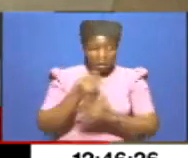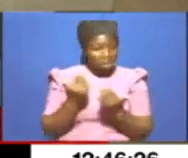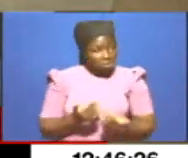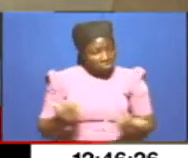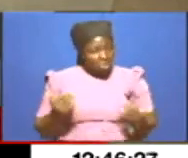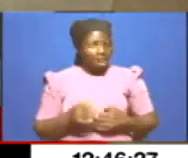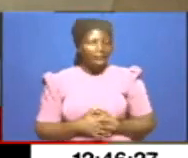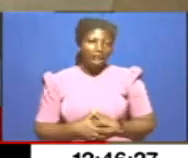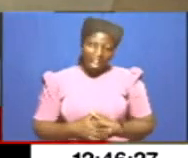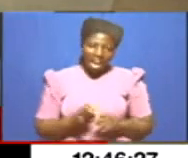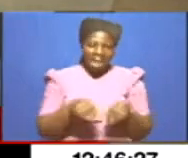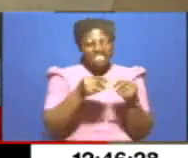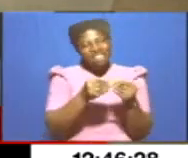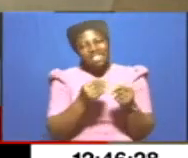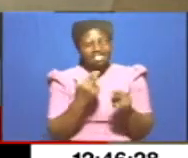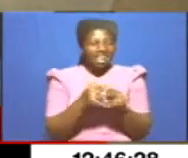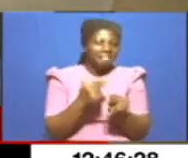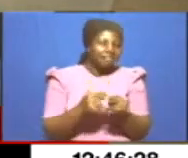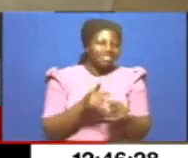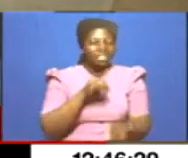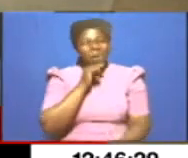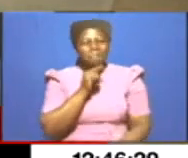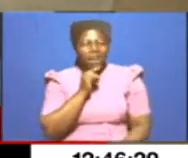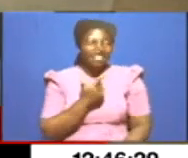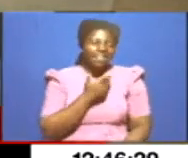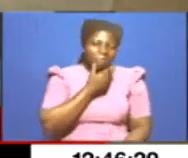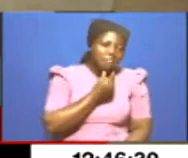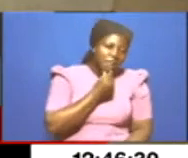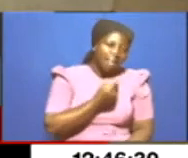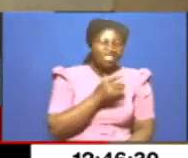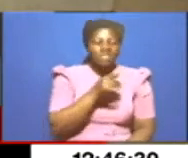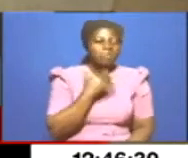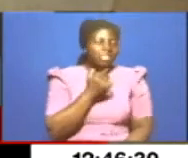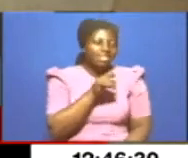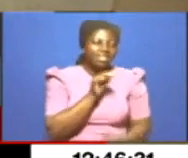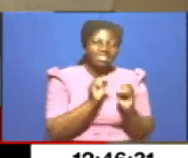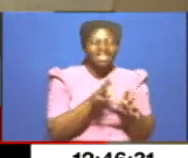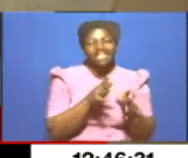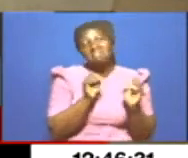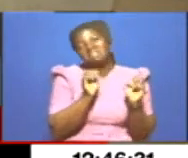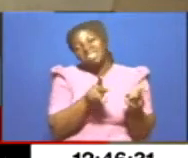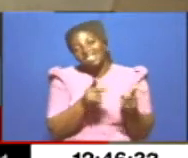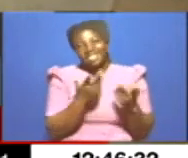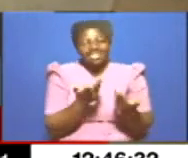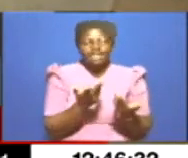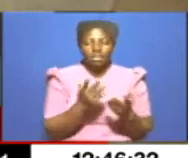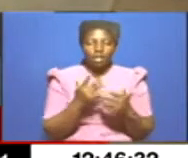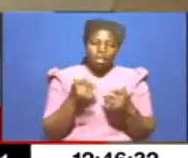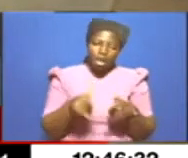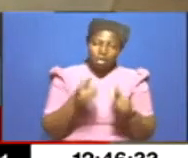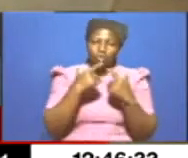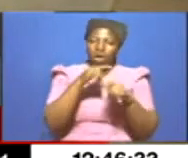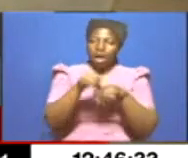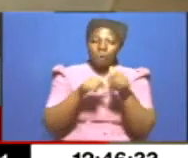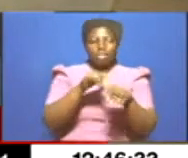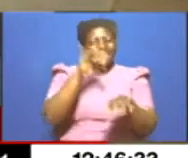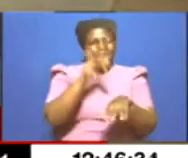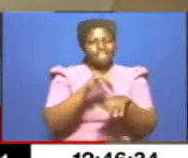baba. Anaambiwa wewe utaki hivi ni sawa. Tuzungumze kuhusiana na athari ya demokrasia katika familia. Kweli